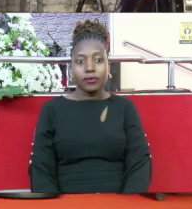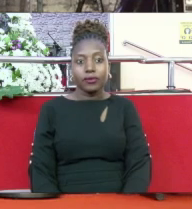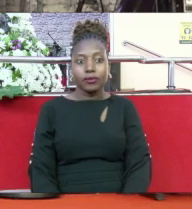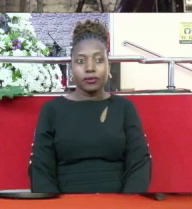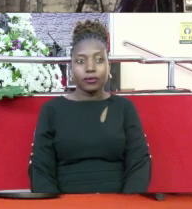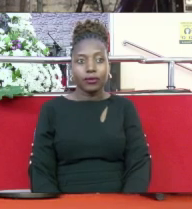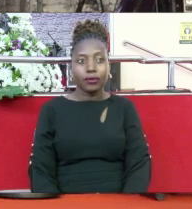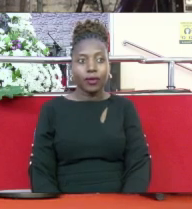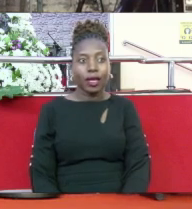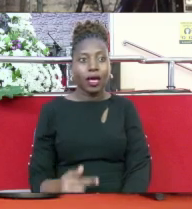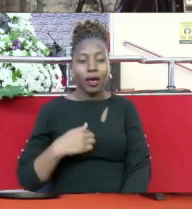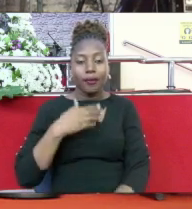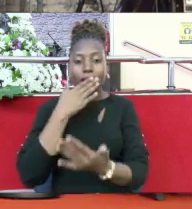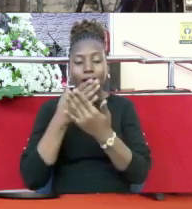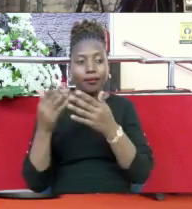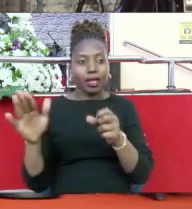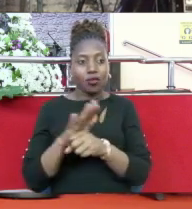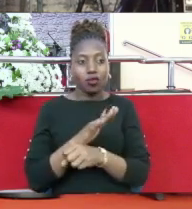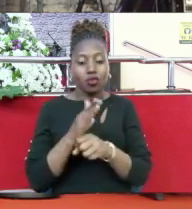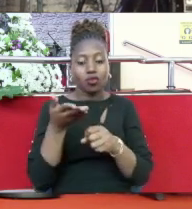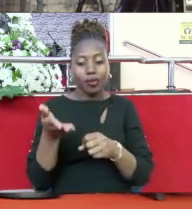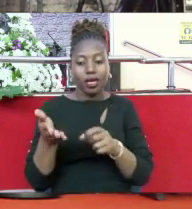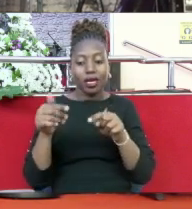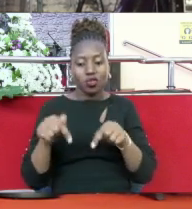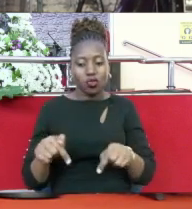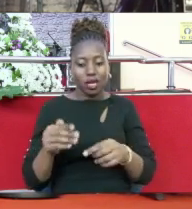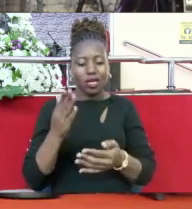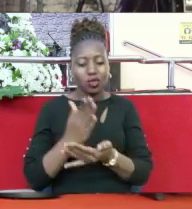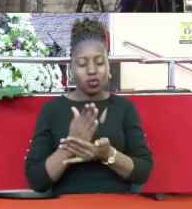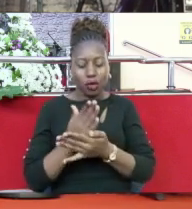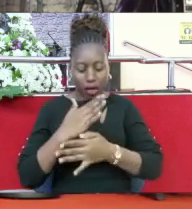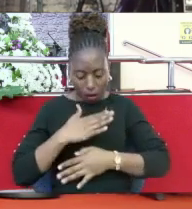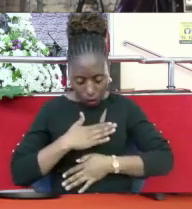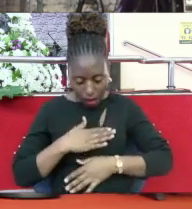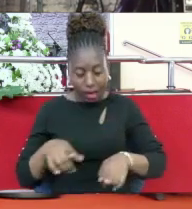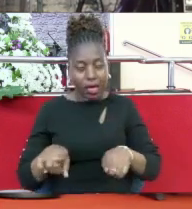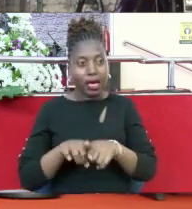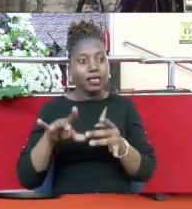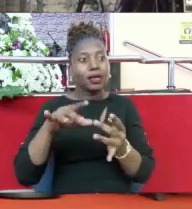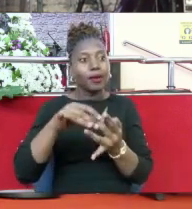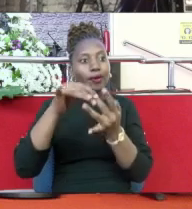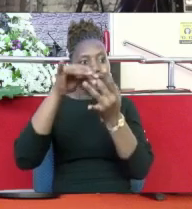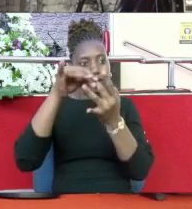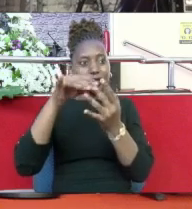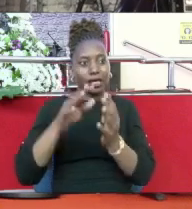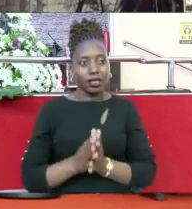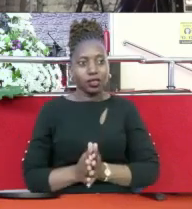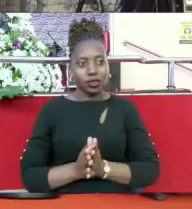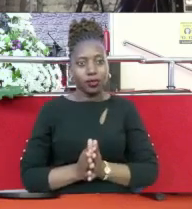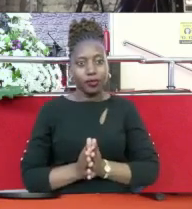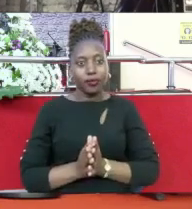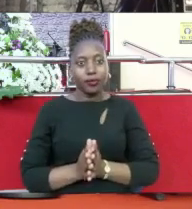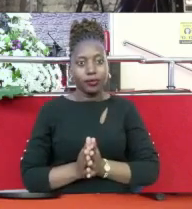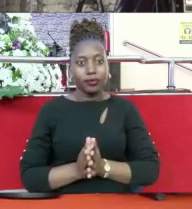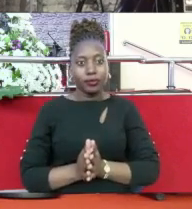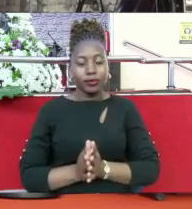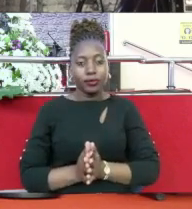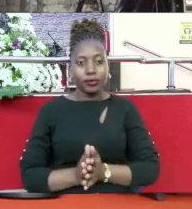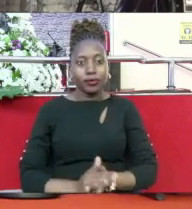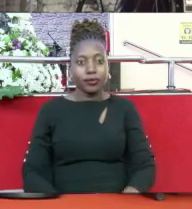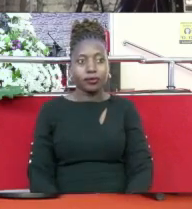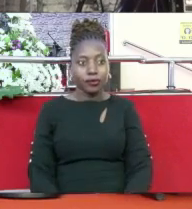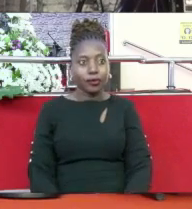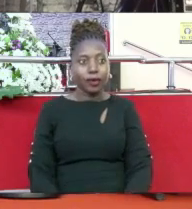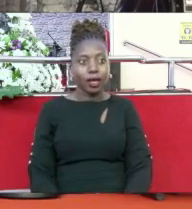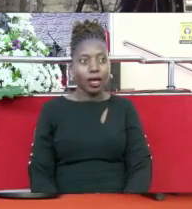I'm grateful to be here today. It is such an honor, it's such a privilege. Najiona nimeheshimika kuwa na nafasi hii ya kuwa hapa.